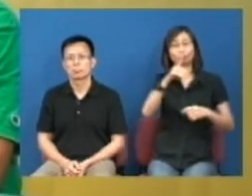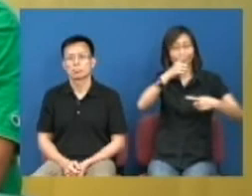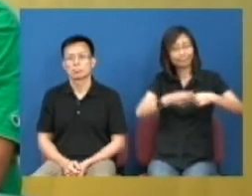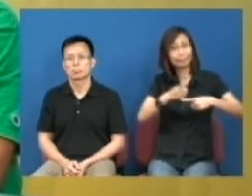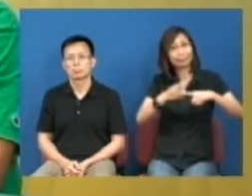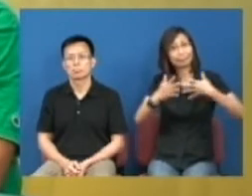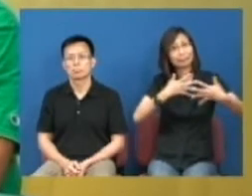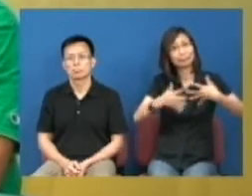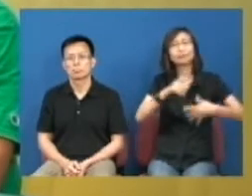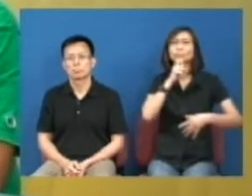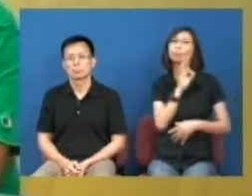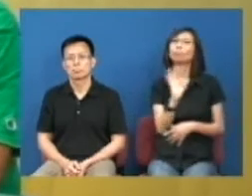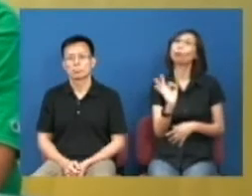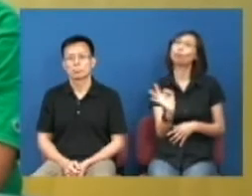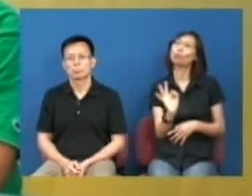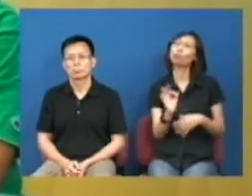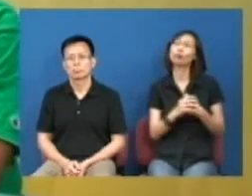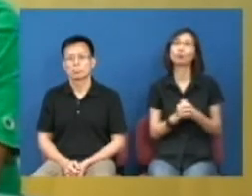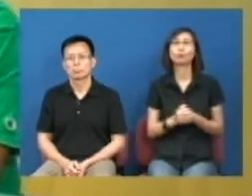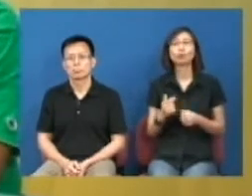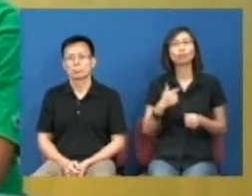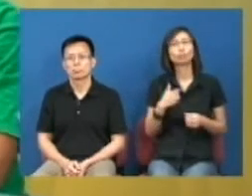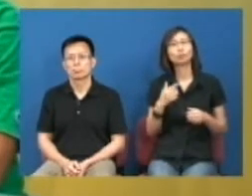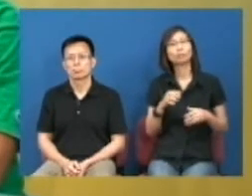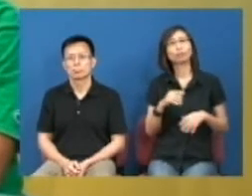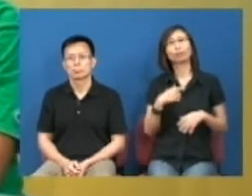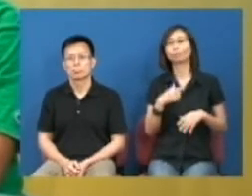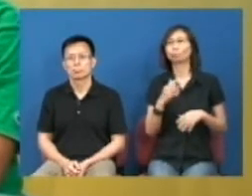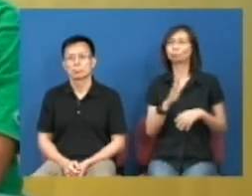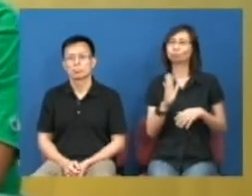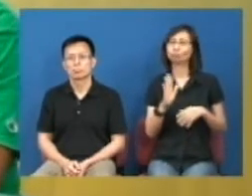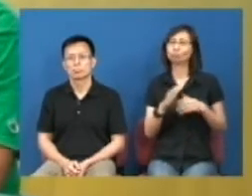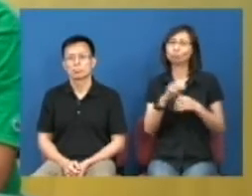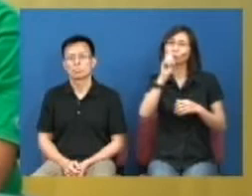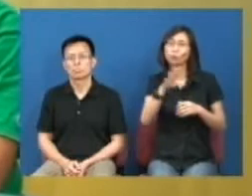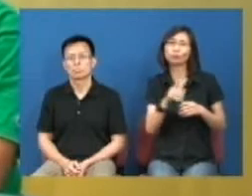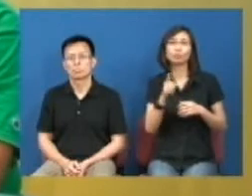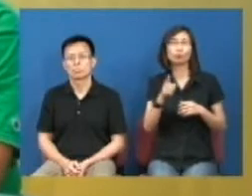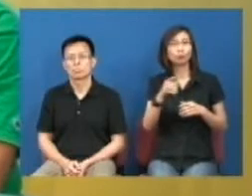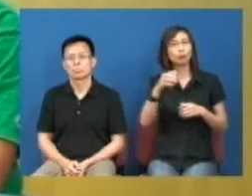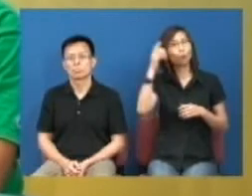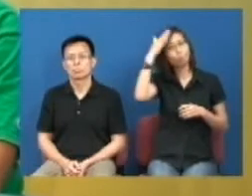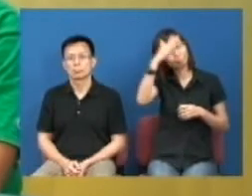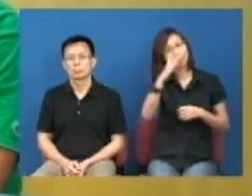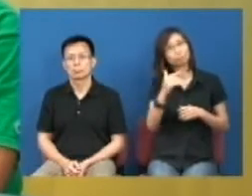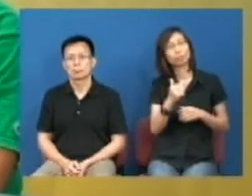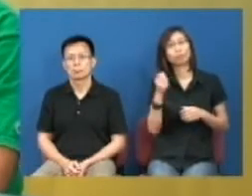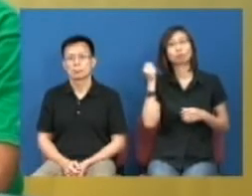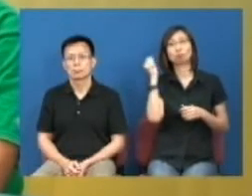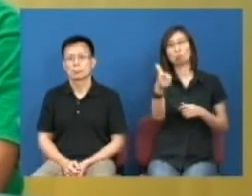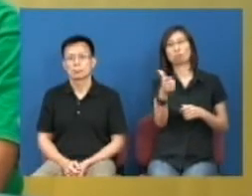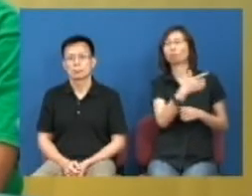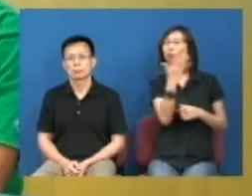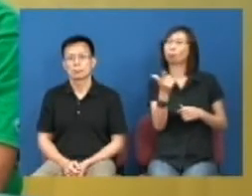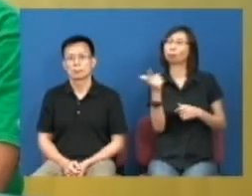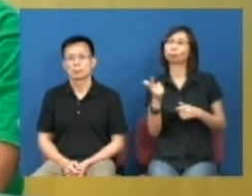咧？我諗連最基本，即係我唔會講到咁高層次，就係佢識歷史噶啦嚇。我起碼識過佢好多，但係問題就係話，你連最基本